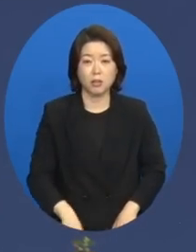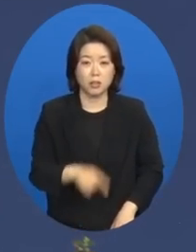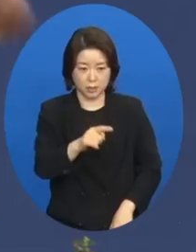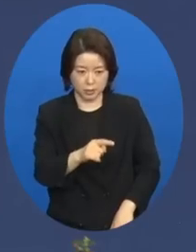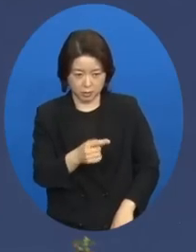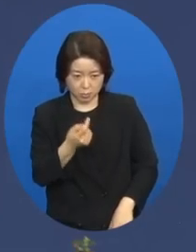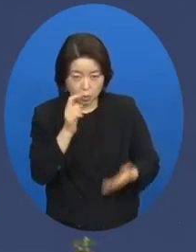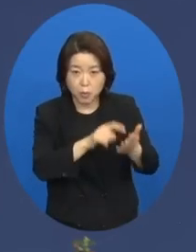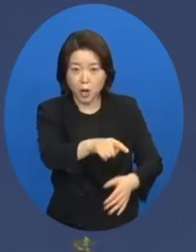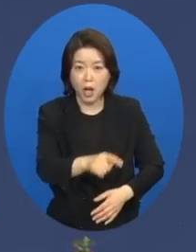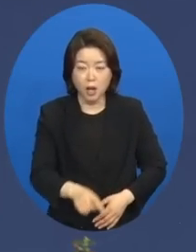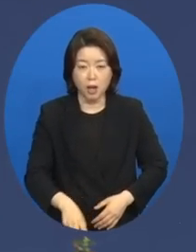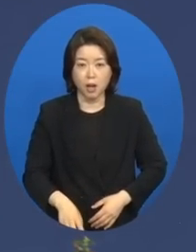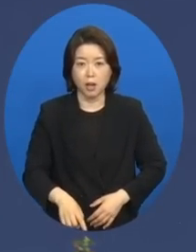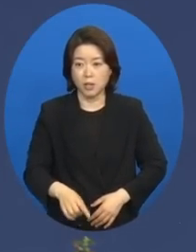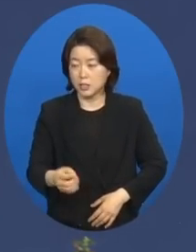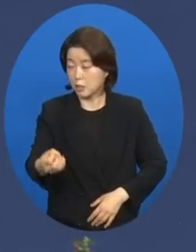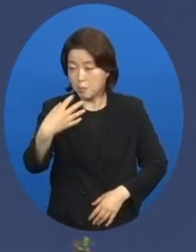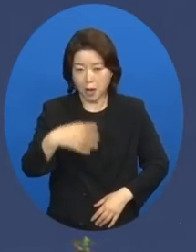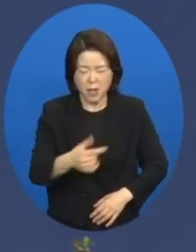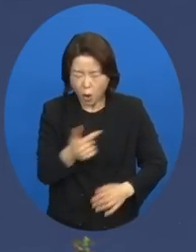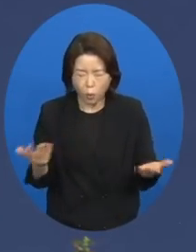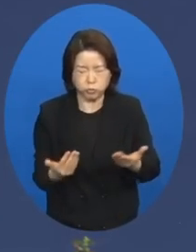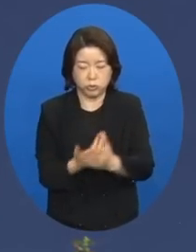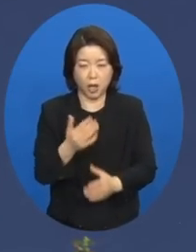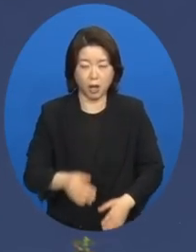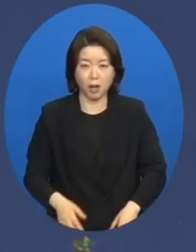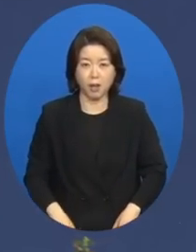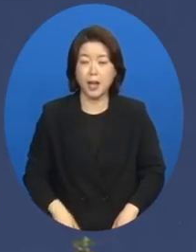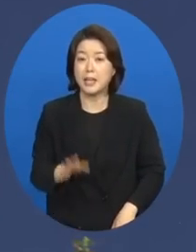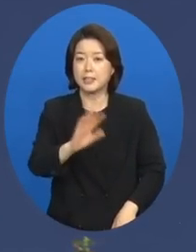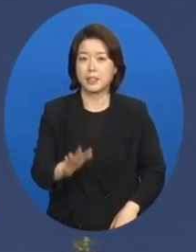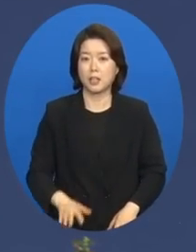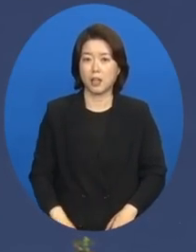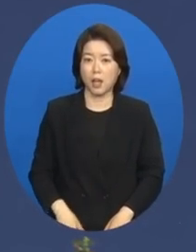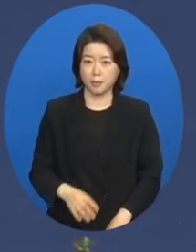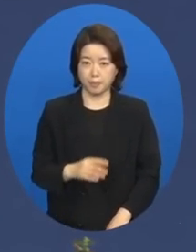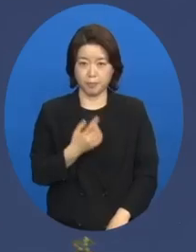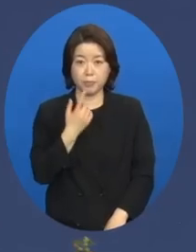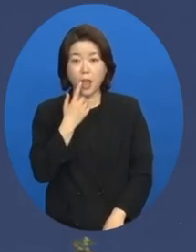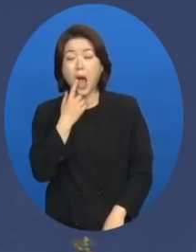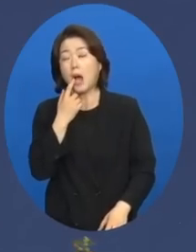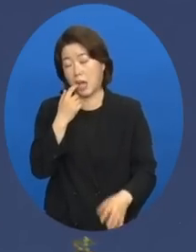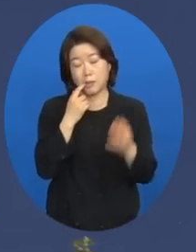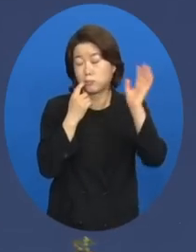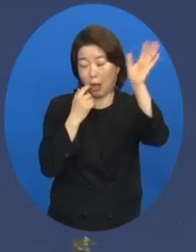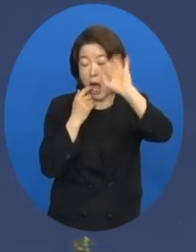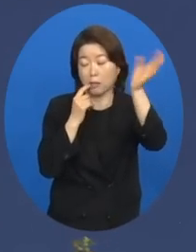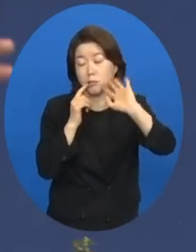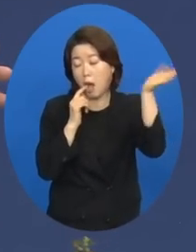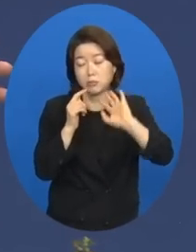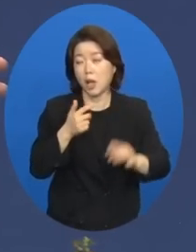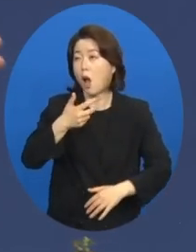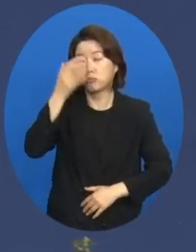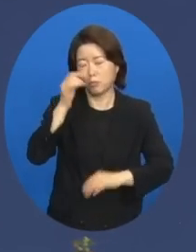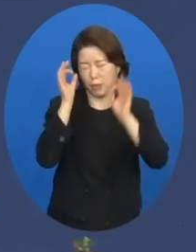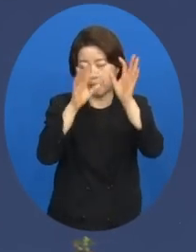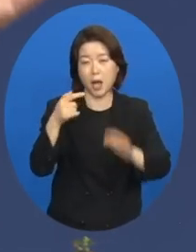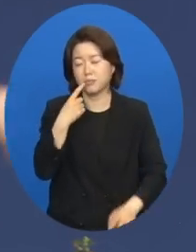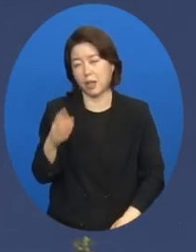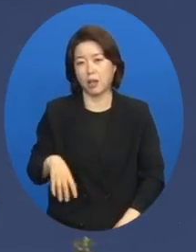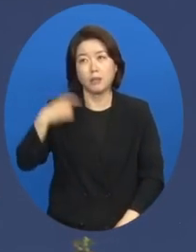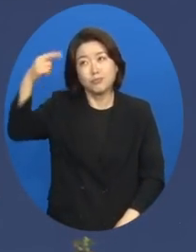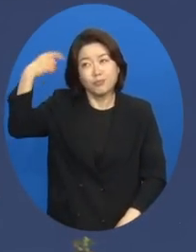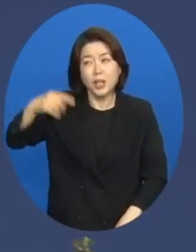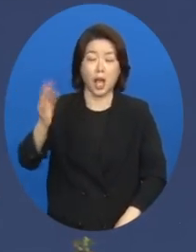본 거 아니야? 이러면 큰일 나는 거예요, 이거. 큰일 나는 거예요. 그러니까 일부러 침 흘리고 난 꿈에 그래서 봤어. 이렇게 하고 미친